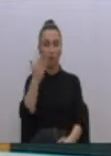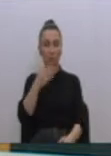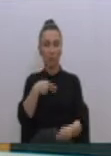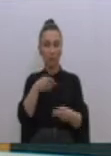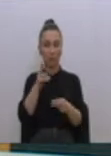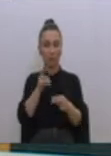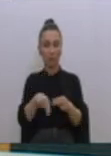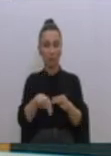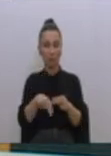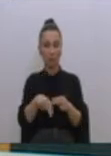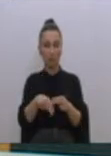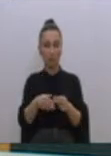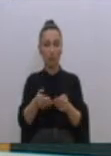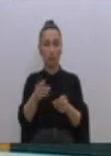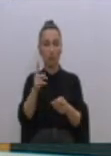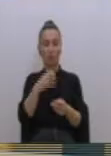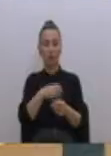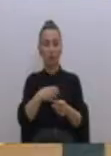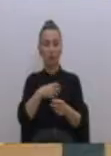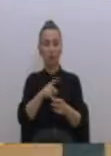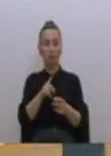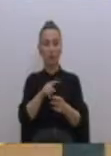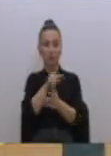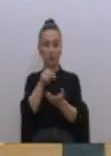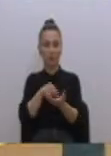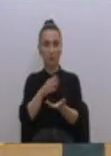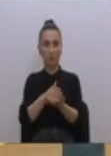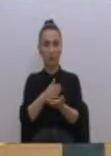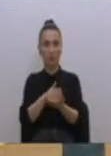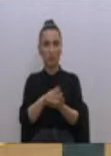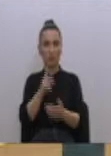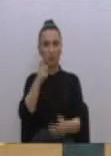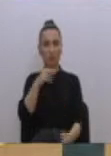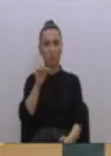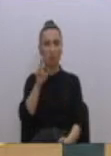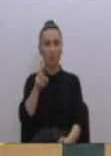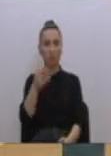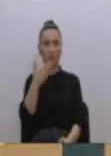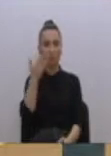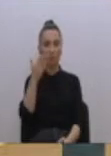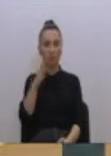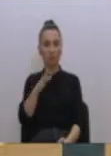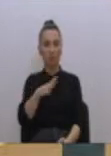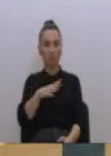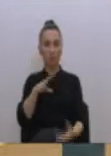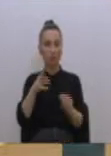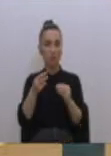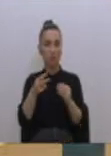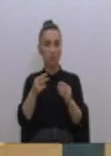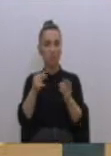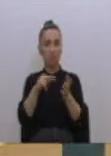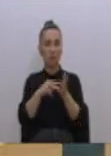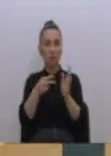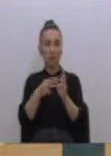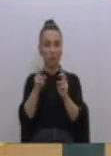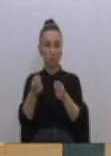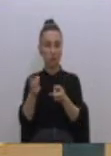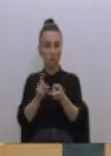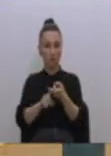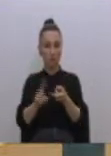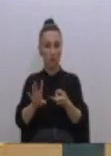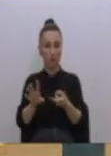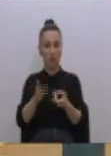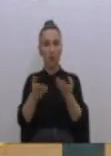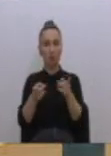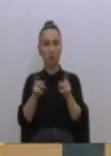დავასრულე. შემდგომში ძირითადად კითხვები შემოიფარგლა. ბატონი რომანის გამოსვლა იყო და ერთ ბიუჯეტს ძირითადად არეხებოდა ეს საკითხი,